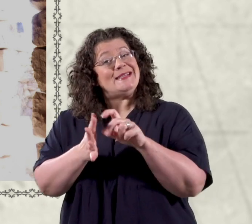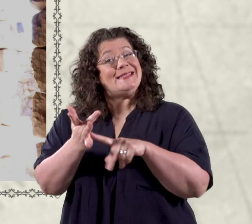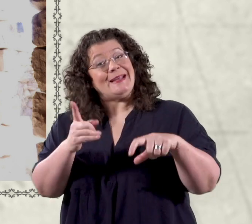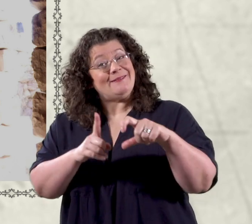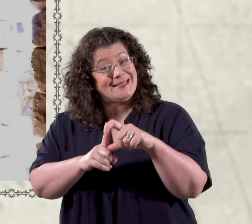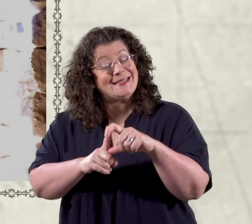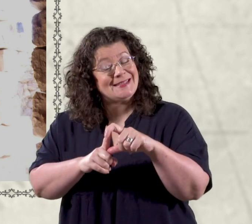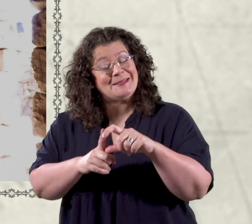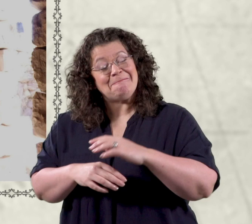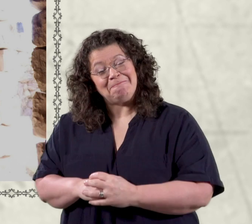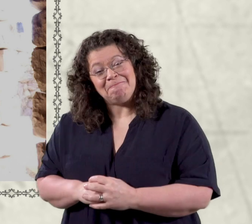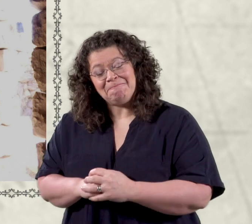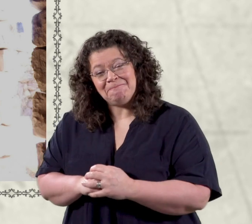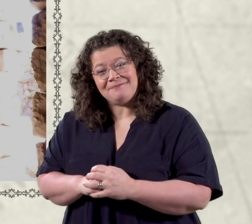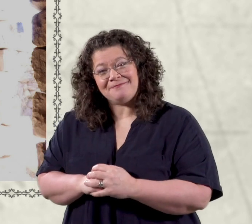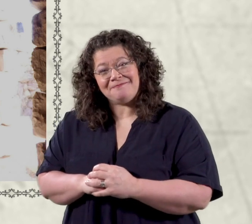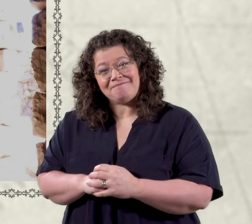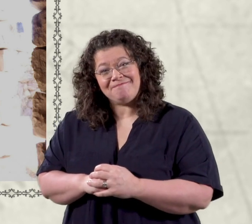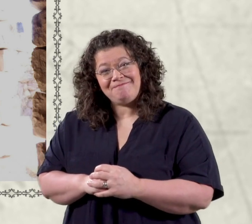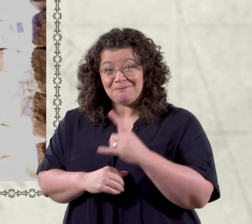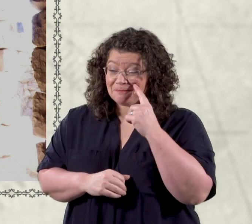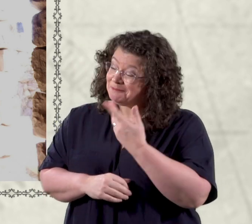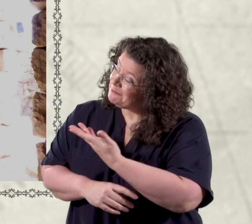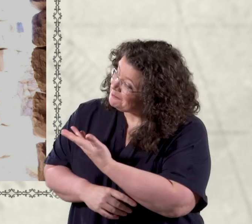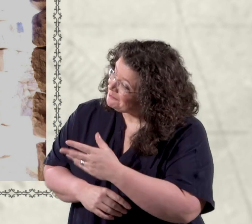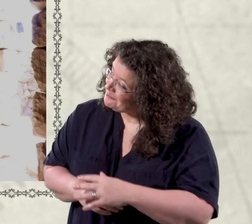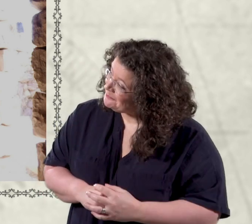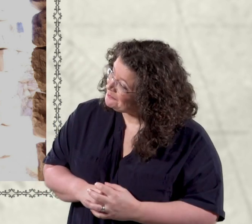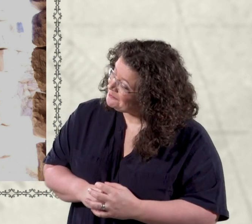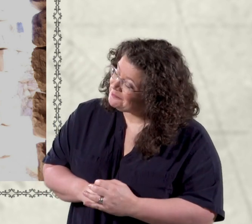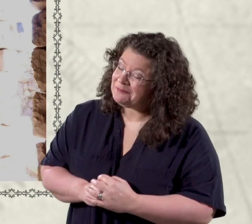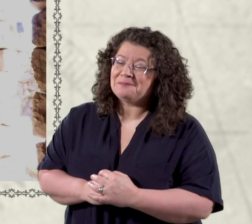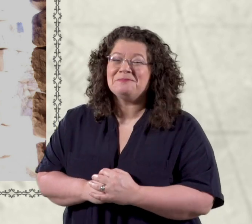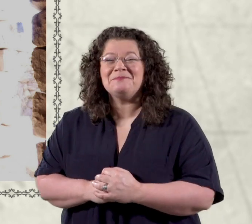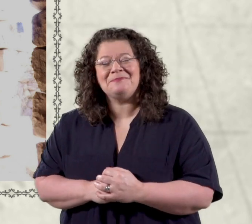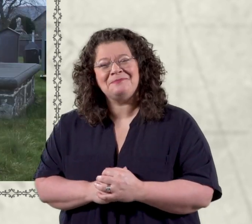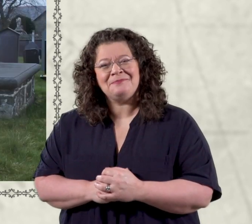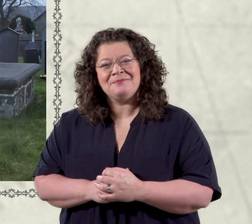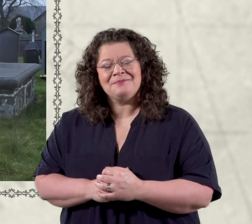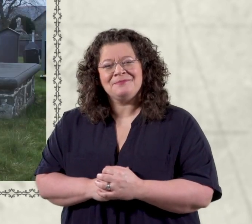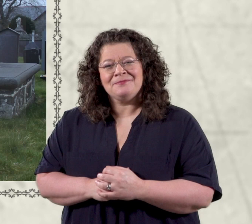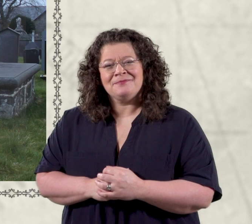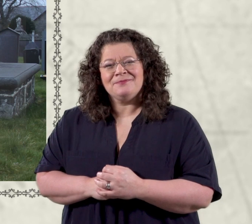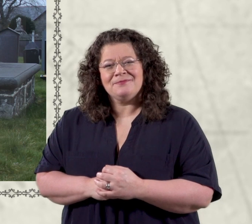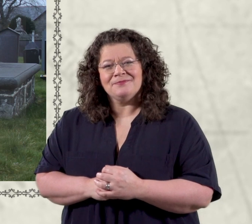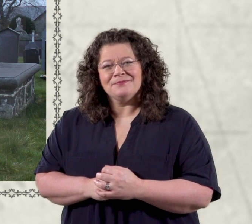fywyd Dewi, da chi'n gweld. Dyma ni, fy hanes yn y fan hyn.